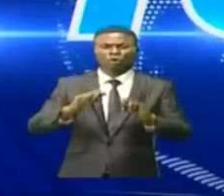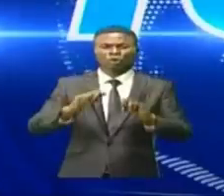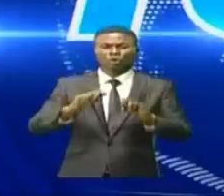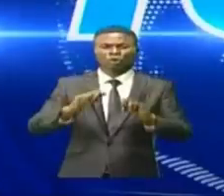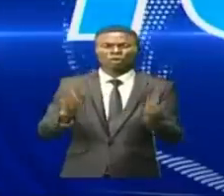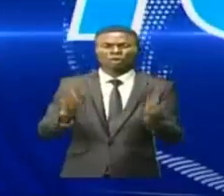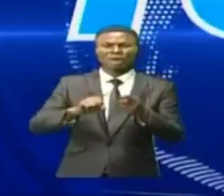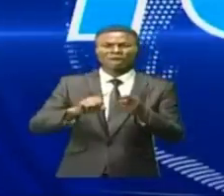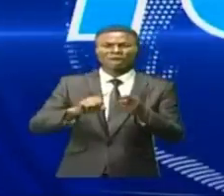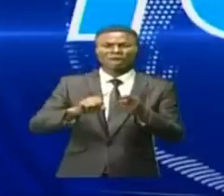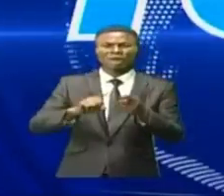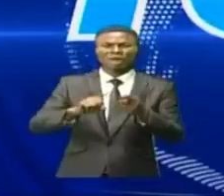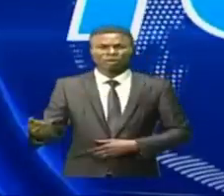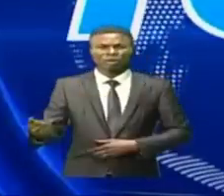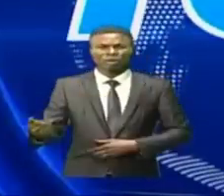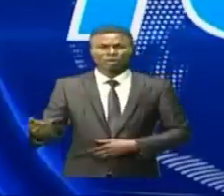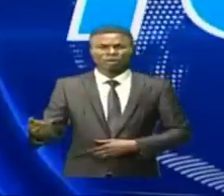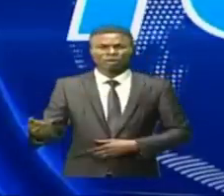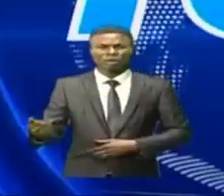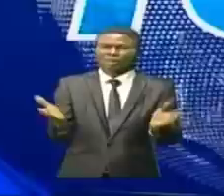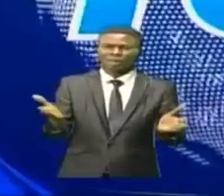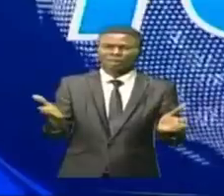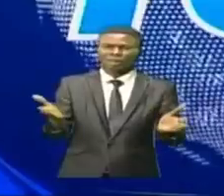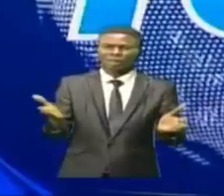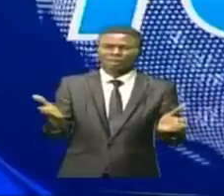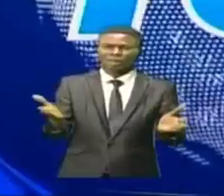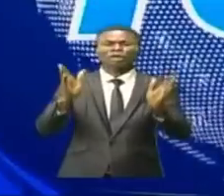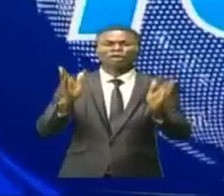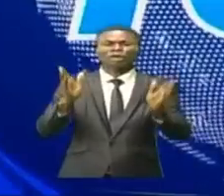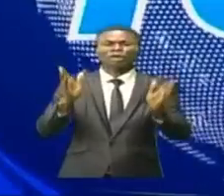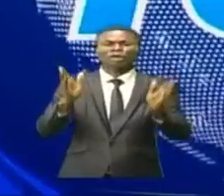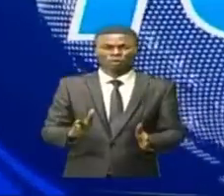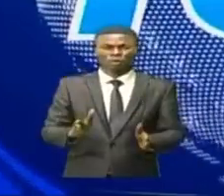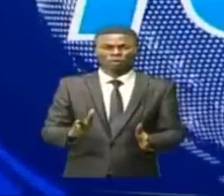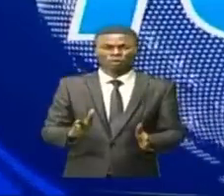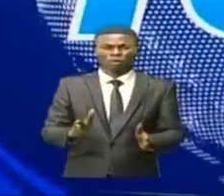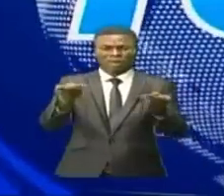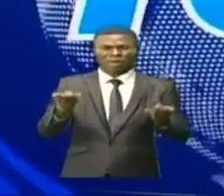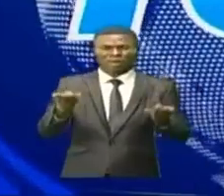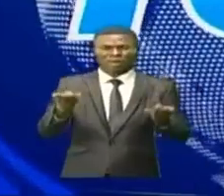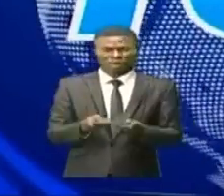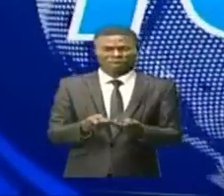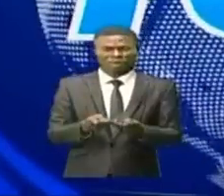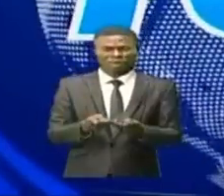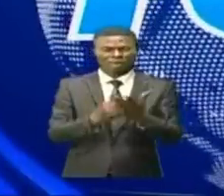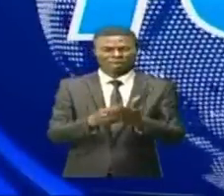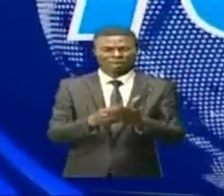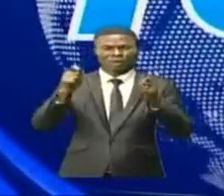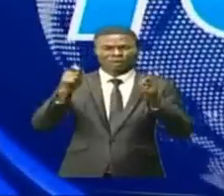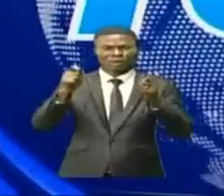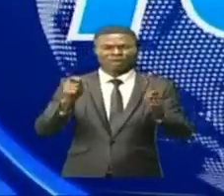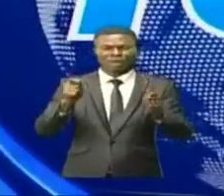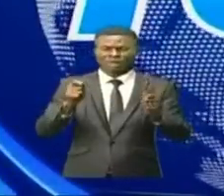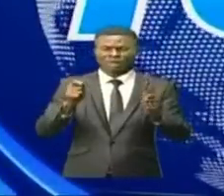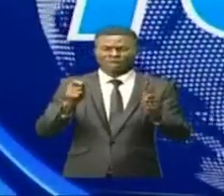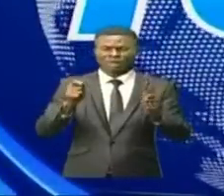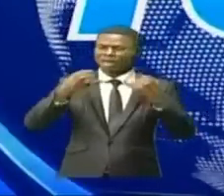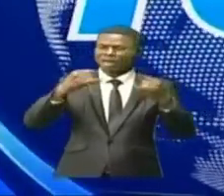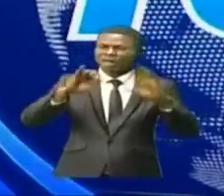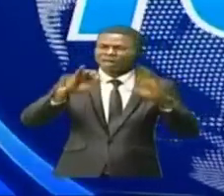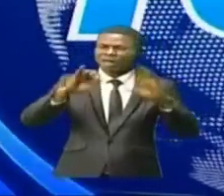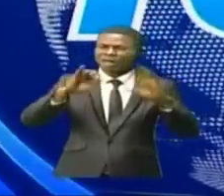de l'enfant à un café de presse. C'était un cadre pour inciter les médias à faire un bloc. Pona